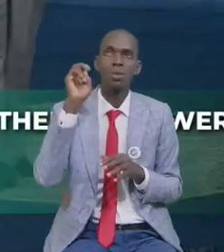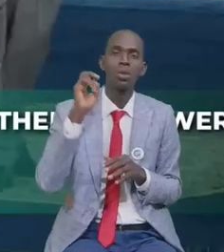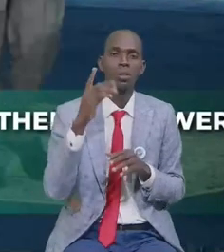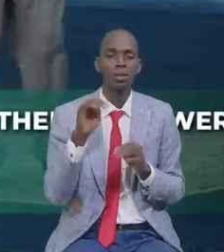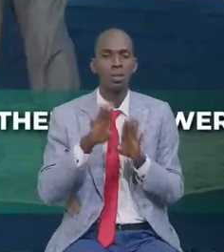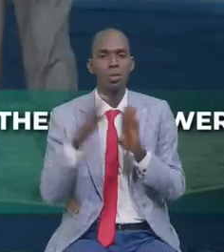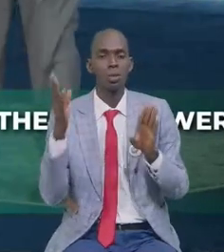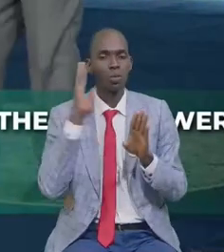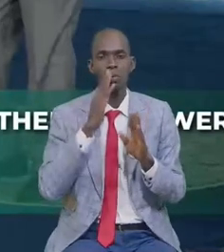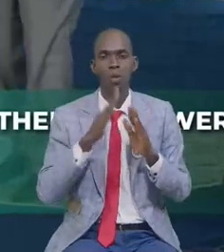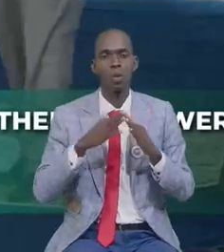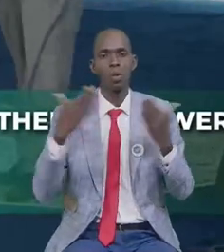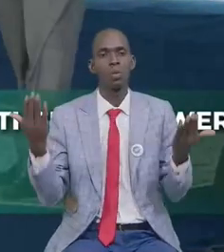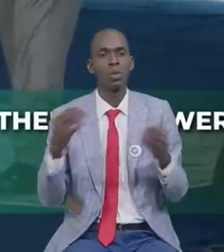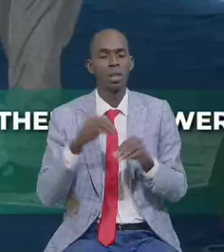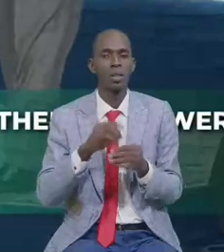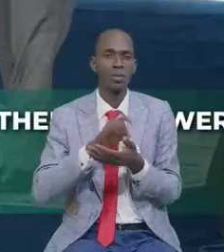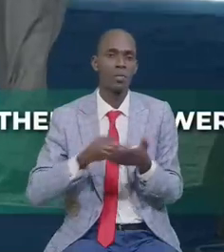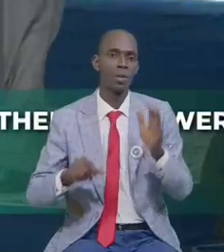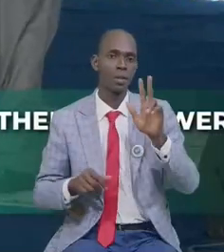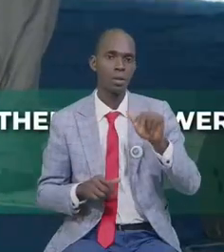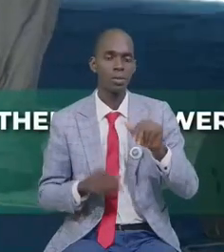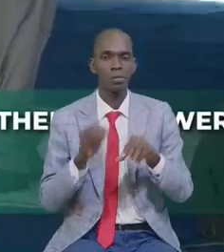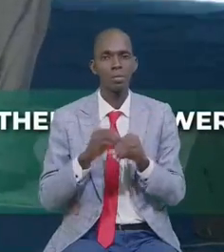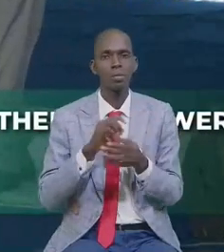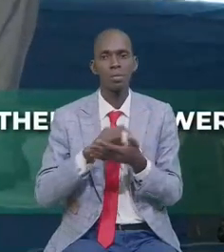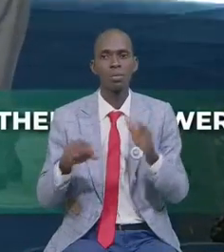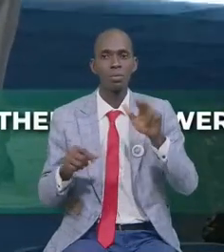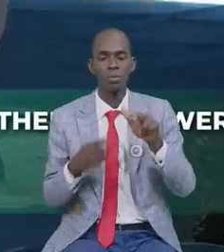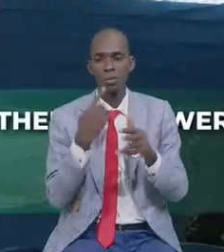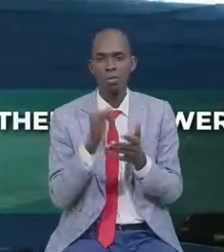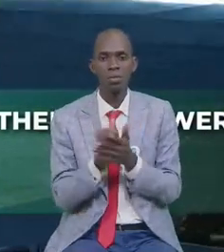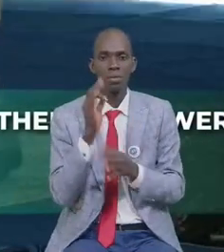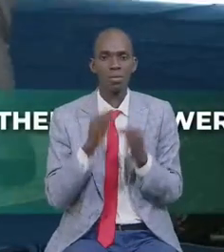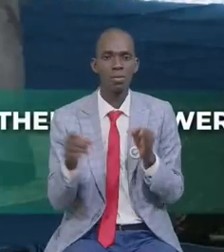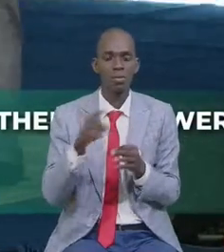Verset 13, si donc méchant comme vous l'êtes,